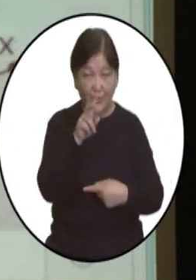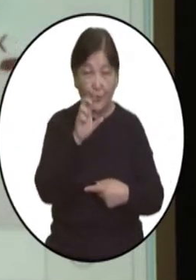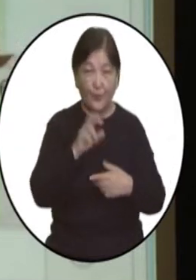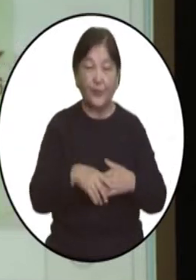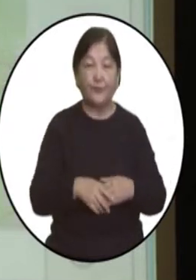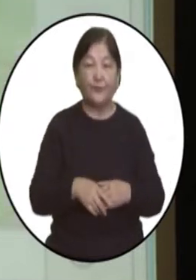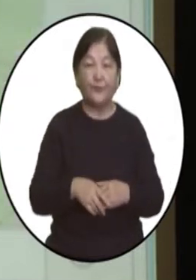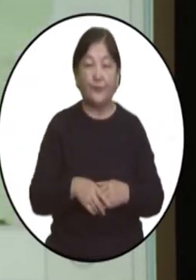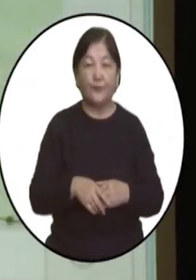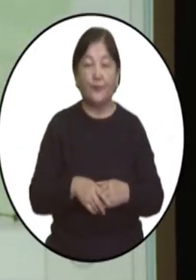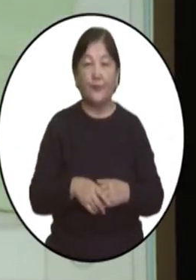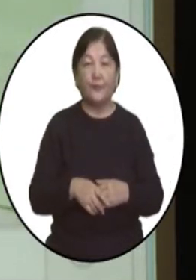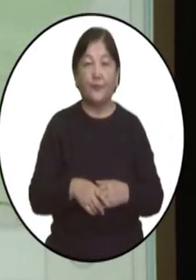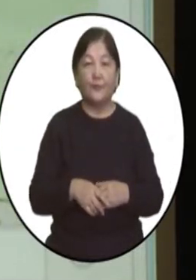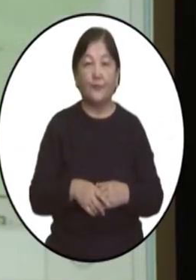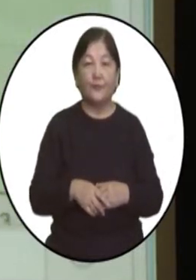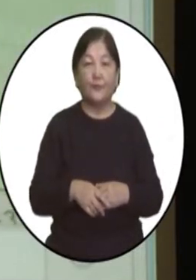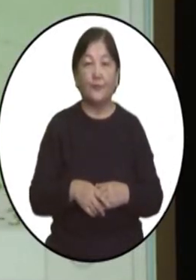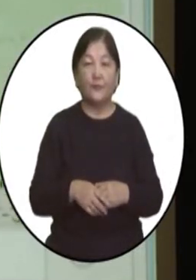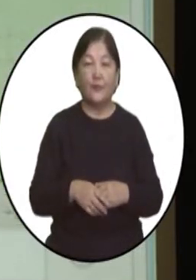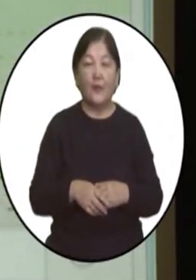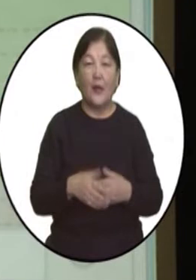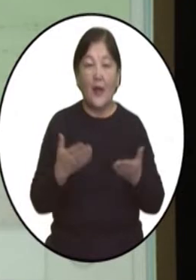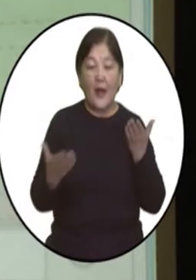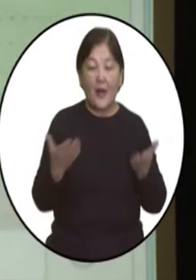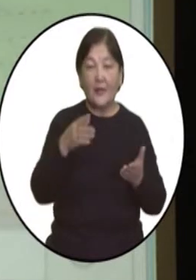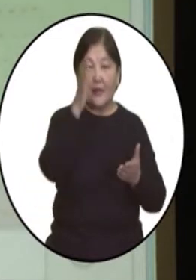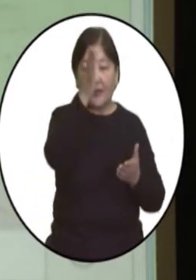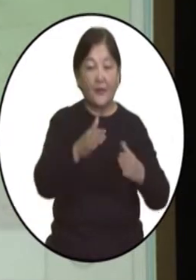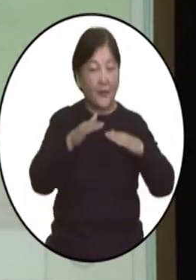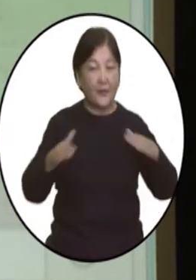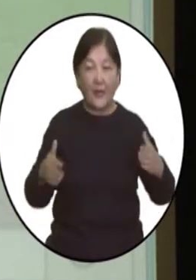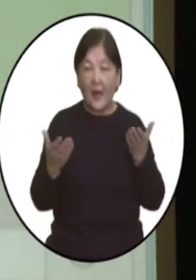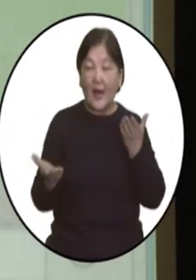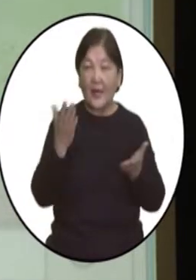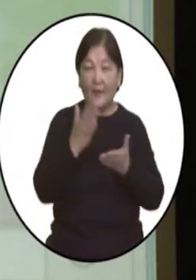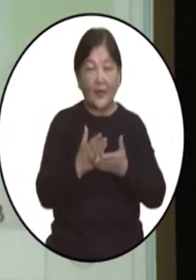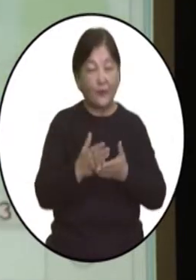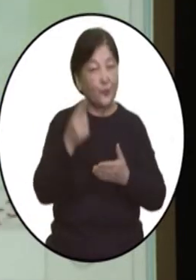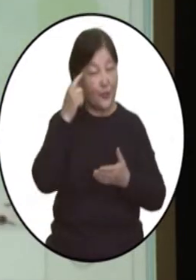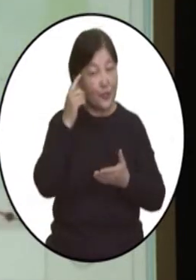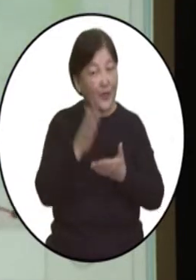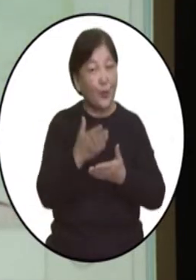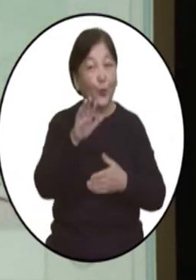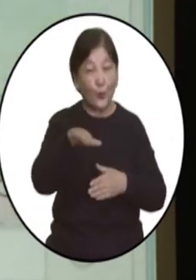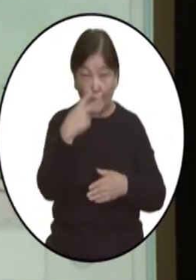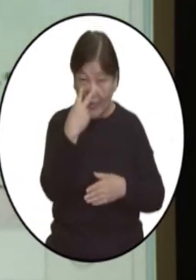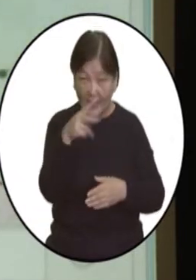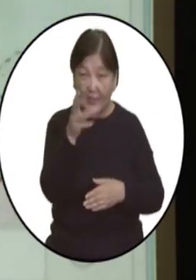тэнхлийн координатыг тэг болгоул аль хавтгаа дээр оршисон гэж хүүхдүүдээ бодож байна.